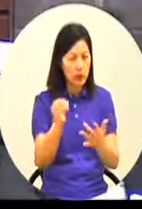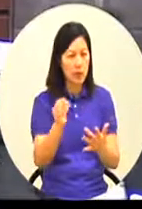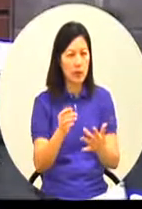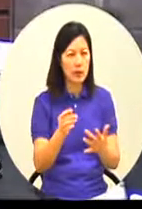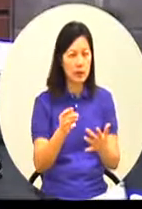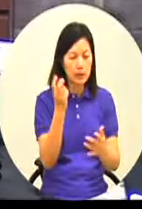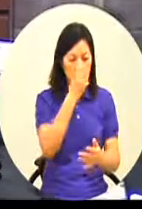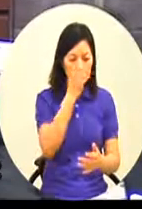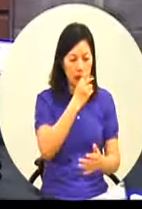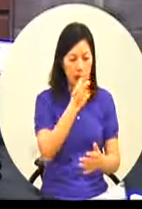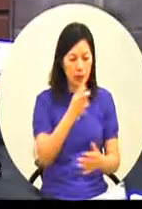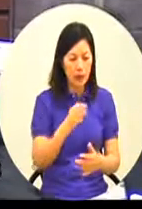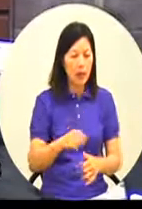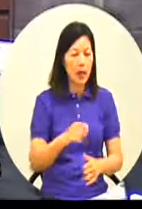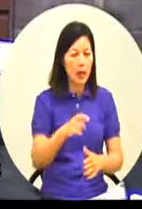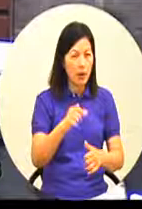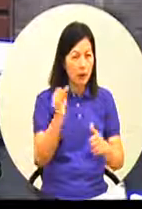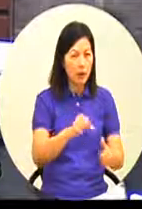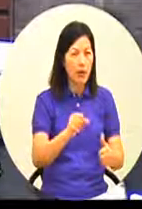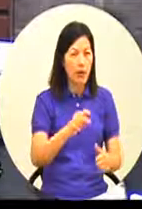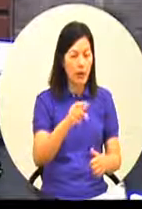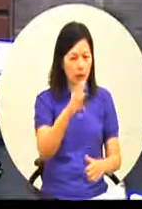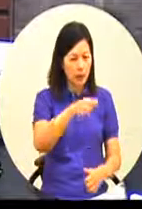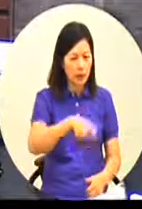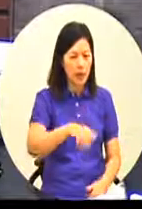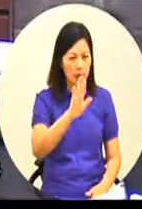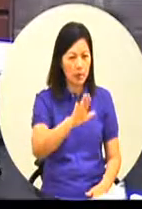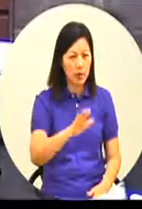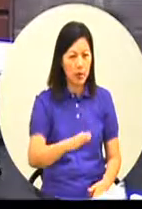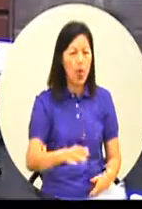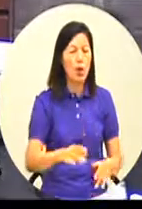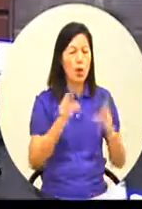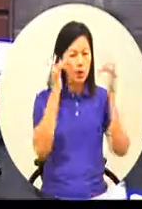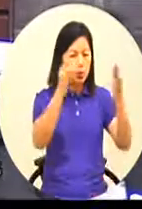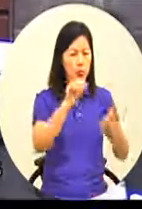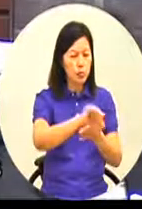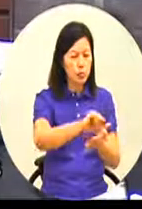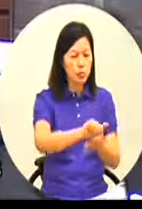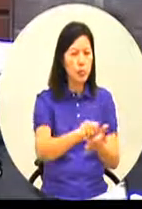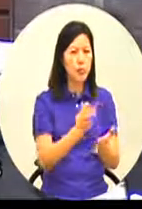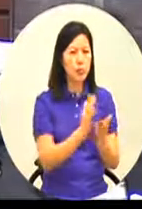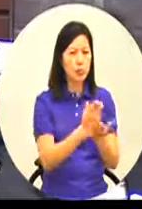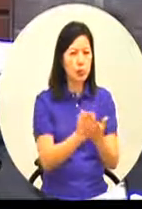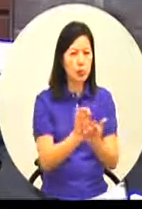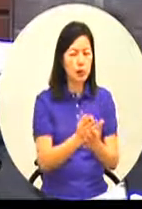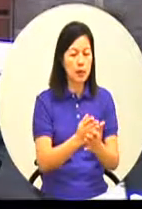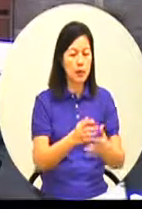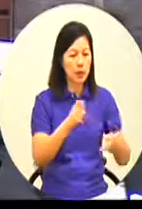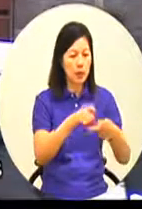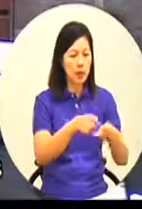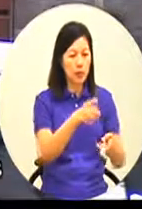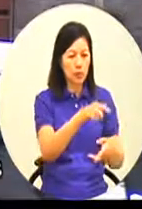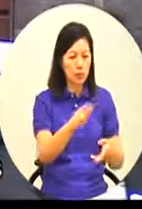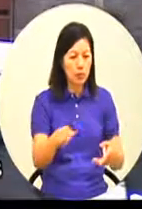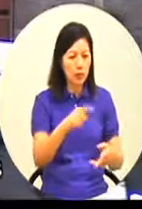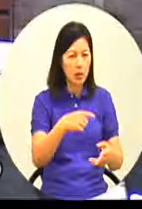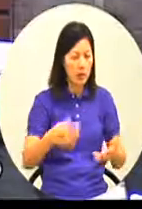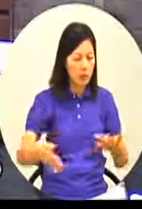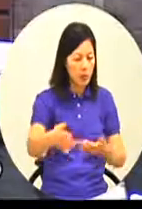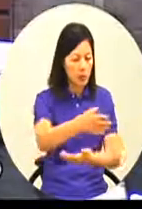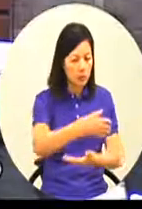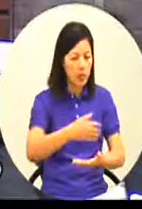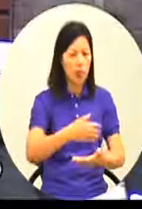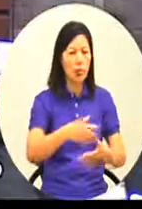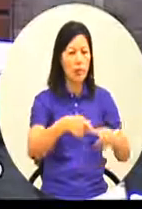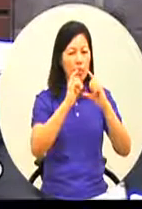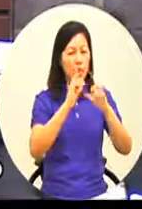就会罚款6000块，而且它的树种以及支架等工料，我们会把它收回。啊，未来的变